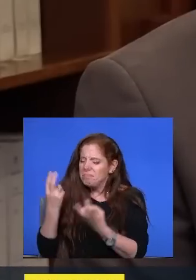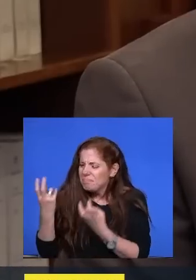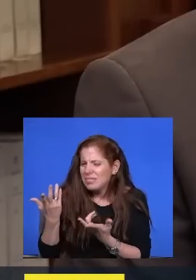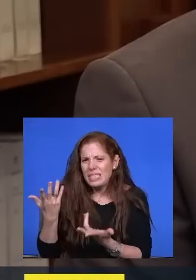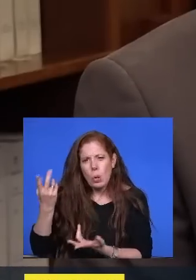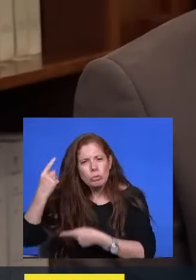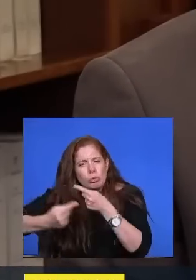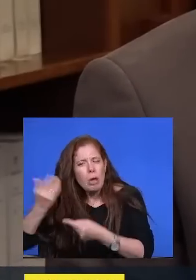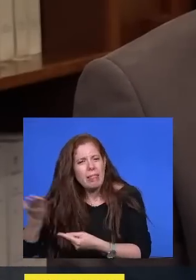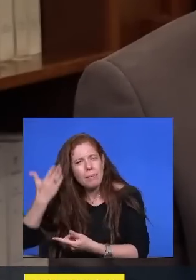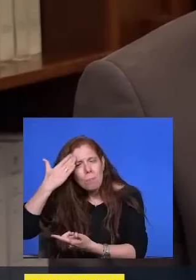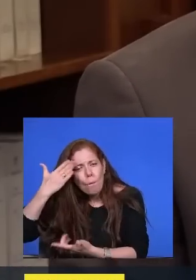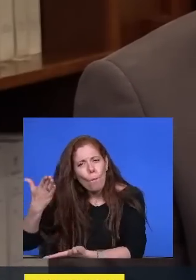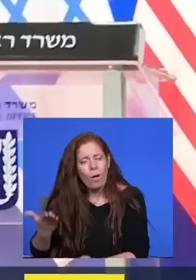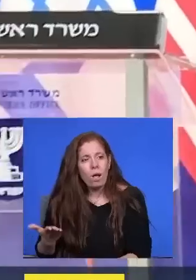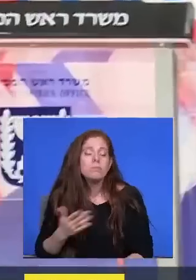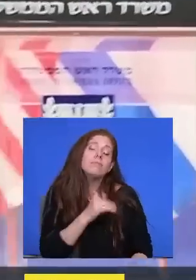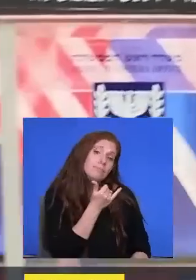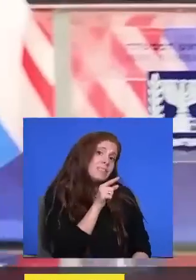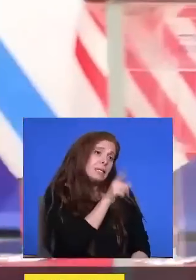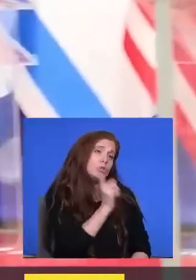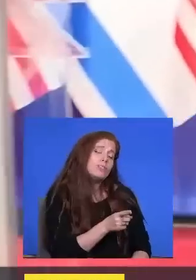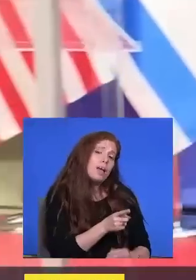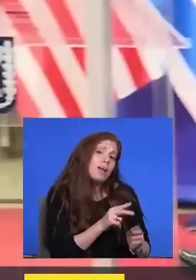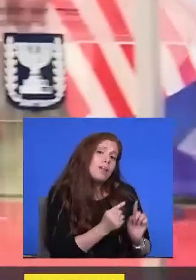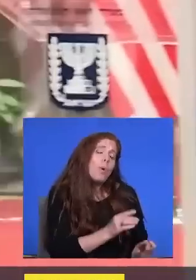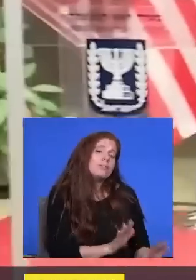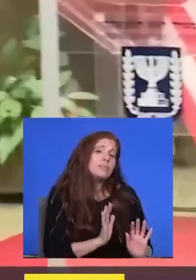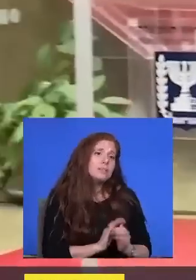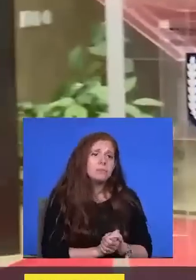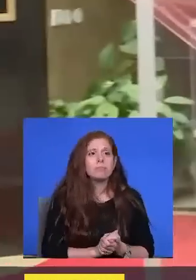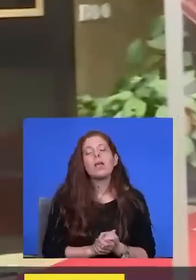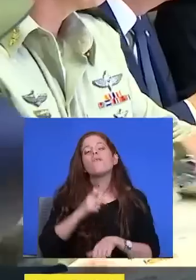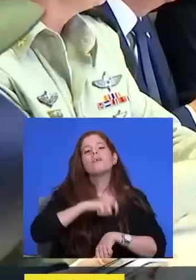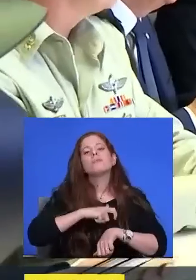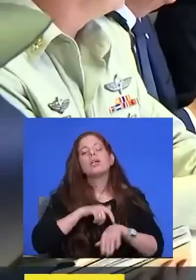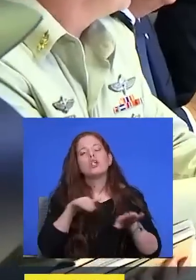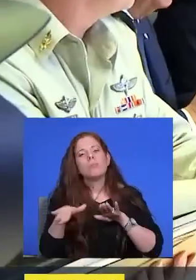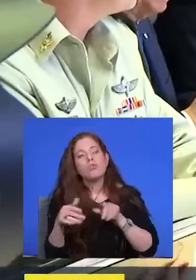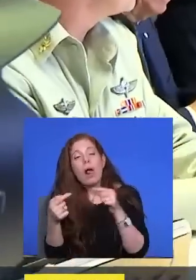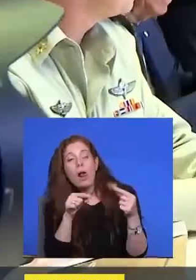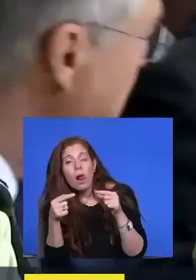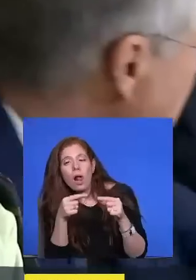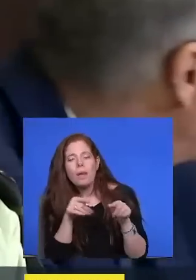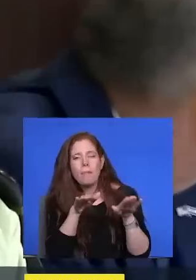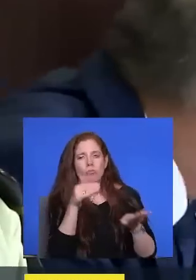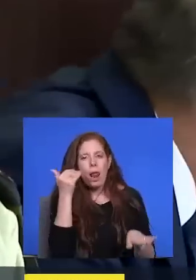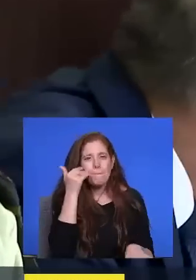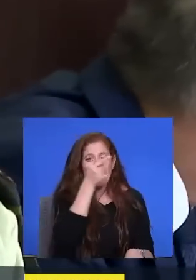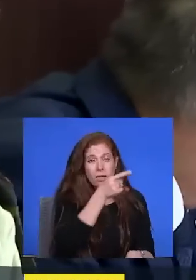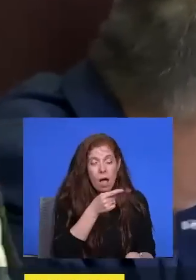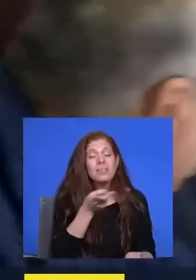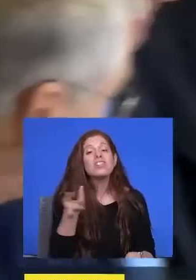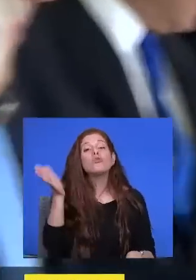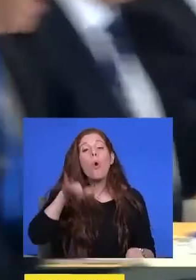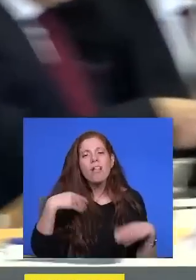נכון, אז אני אומר, זה מה שצריך לבנות. ובזמן שהממשלה הזו מתקוטטת עם הממשל האמריקני, יש עוד דברים